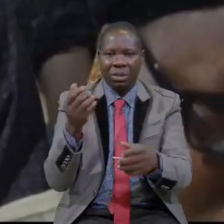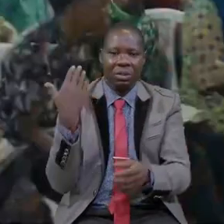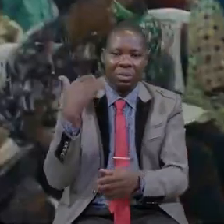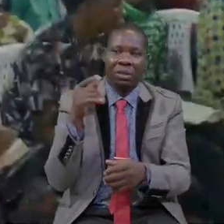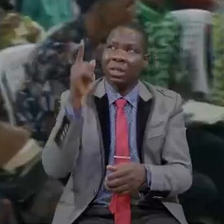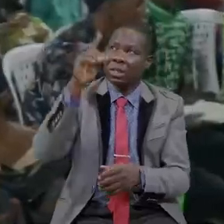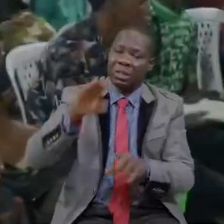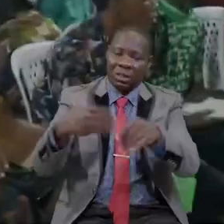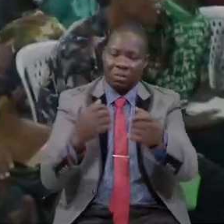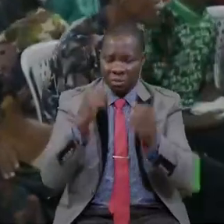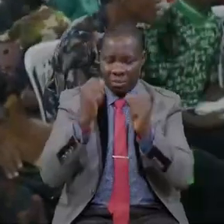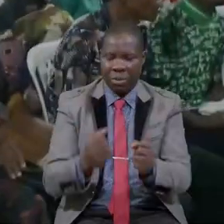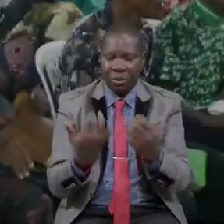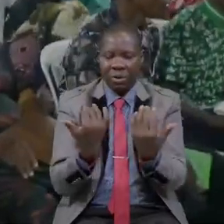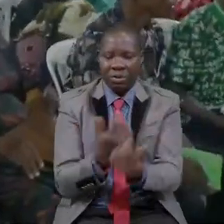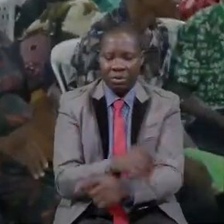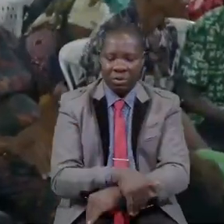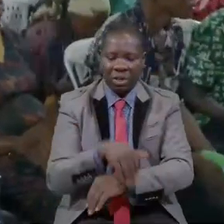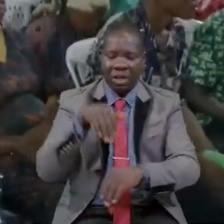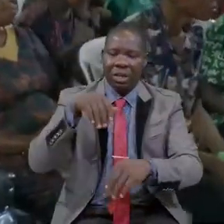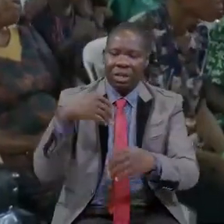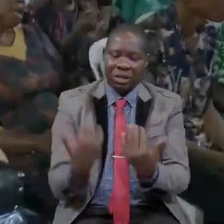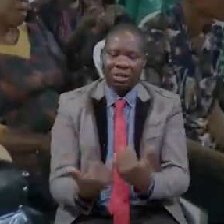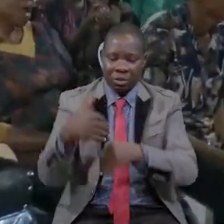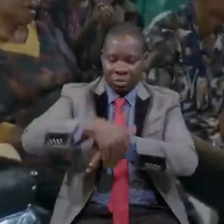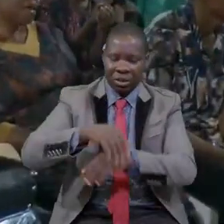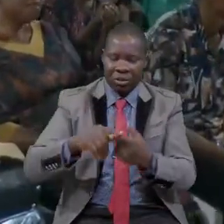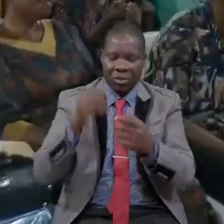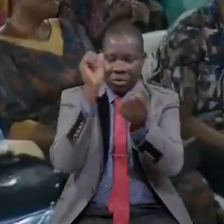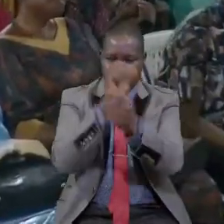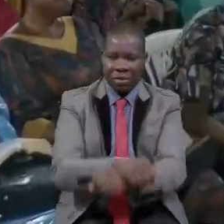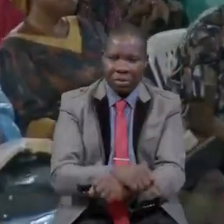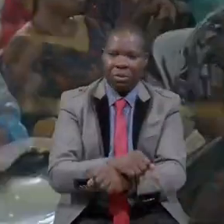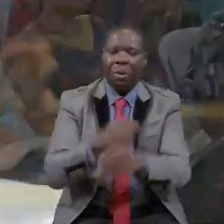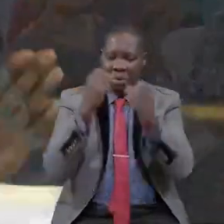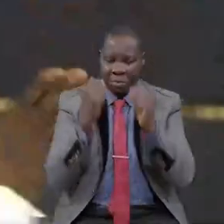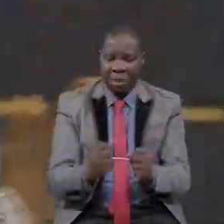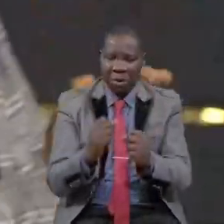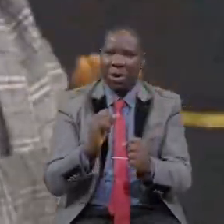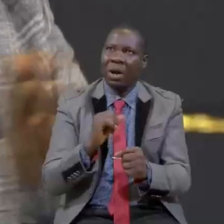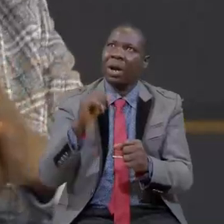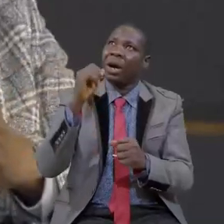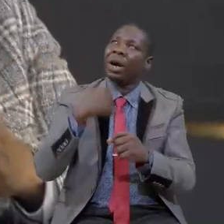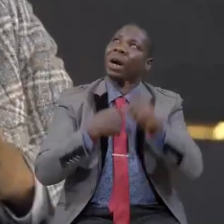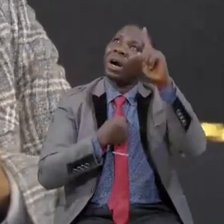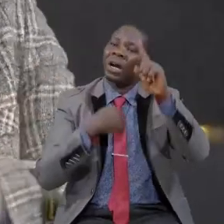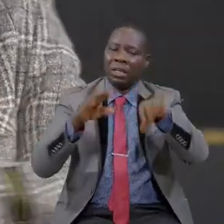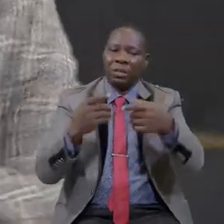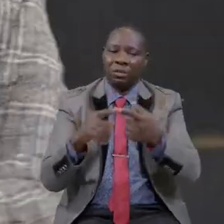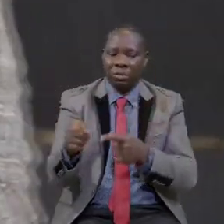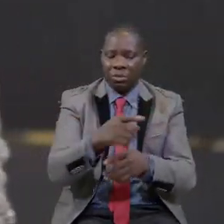donner le pouvoir pour les vaincre. La puissance. Je vous ai donné le pouvoir.